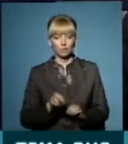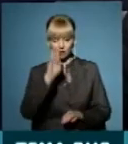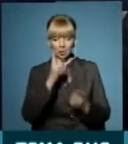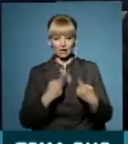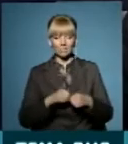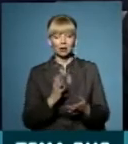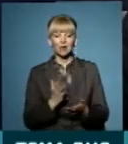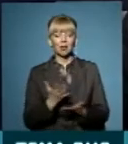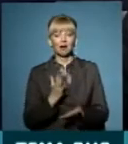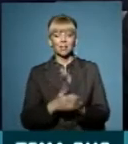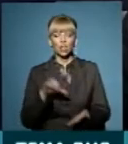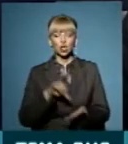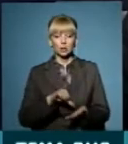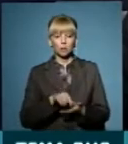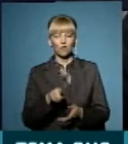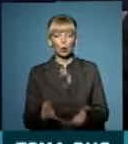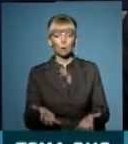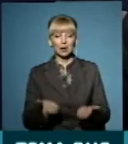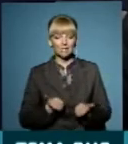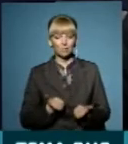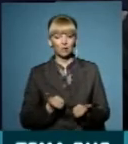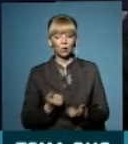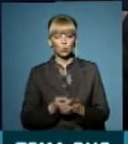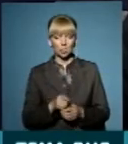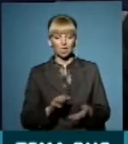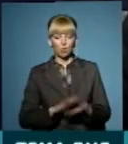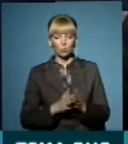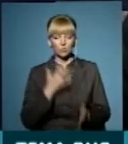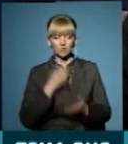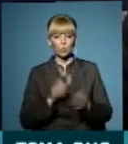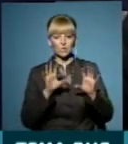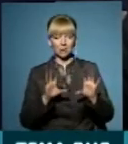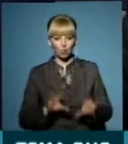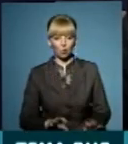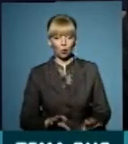країна, яка є членом, вона приймає до цієї угоди свої закони.